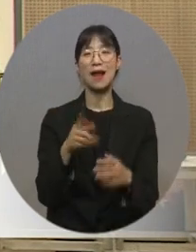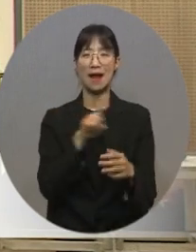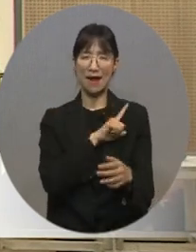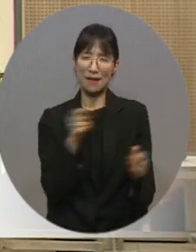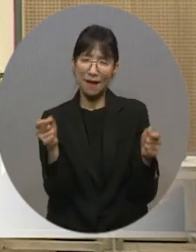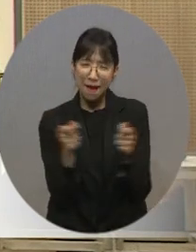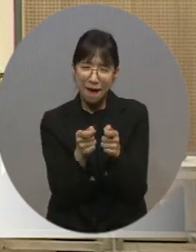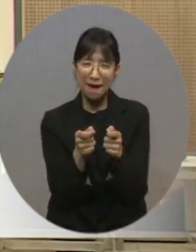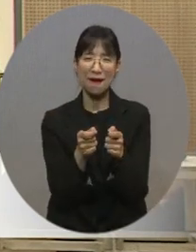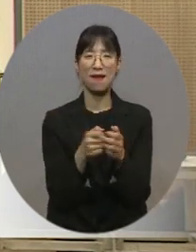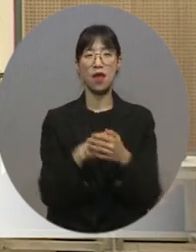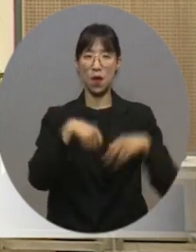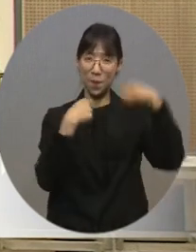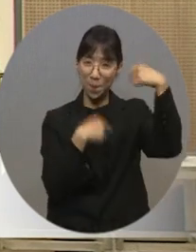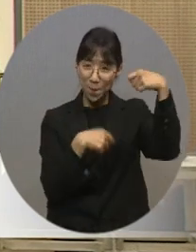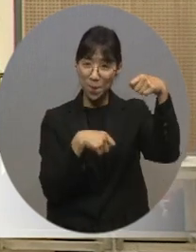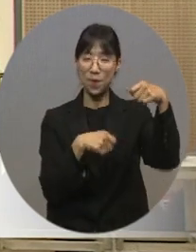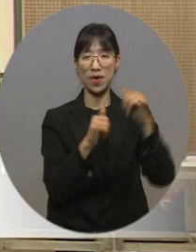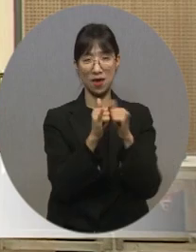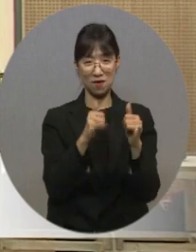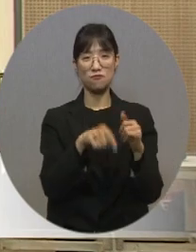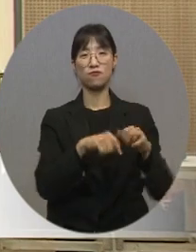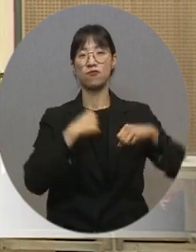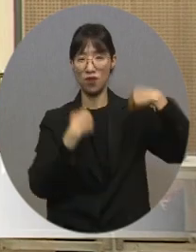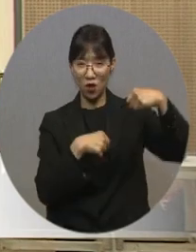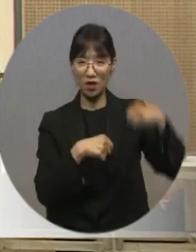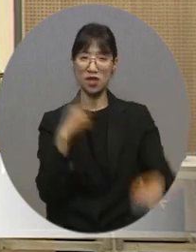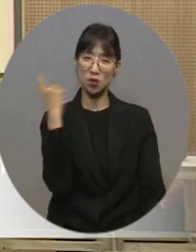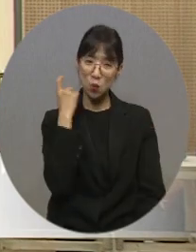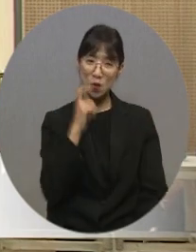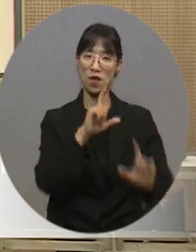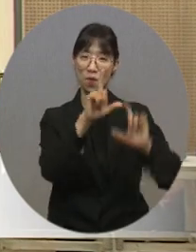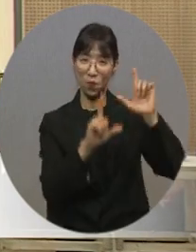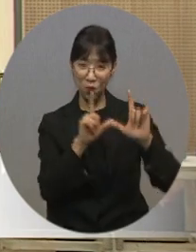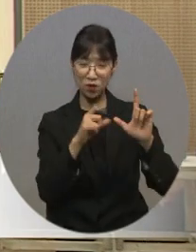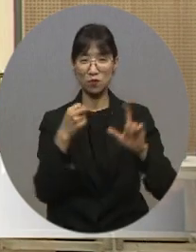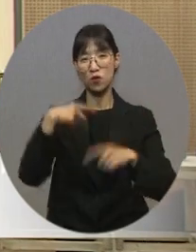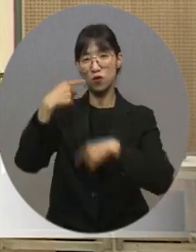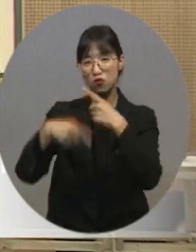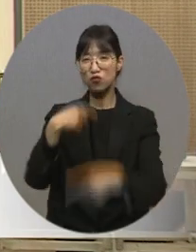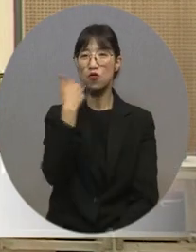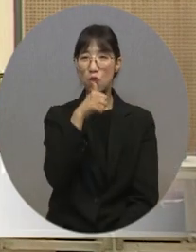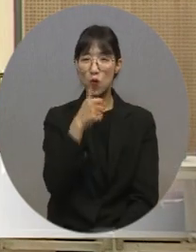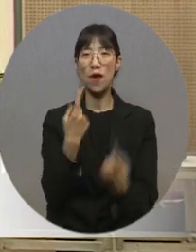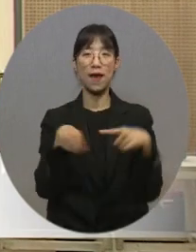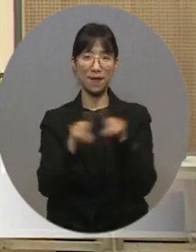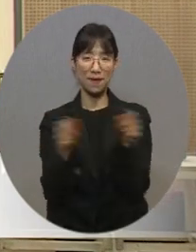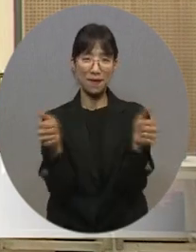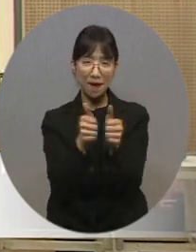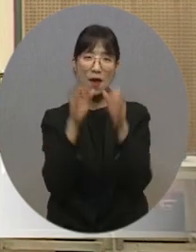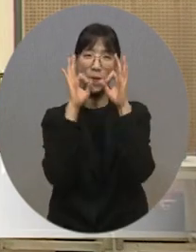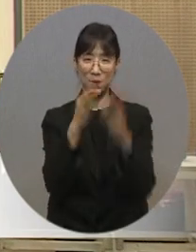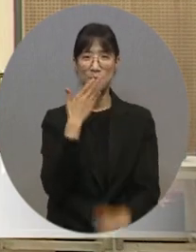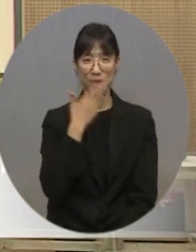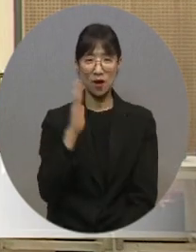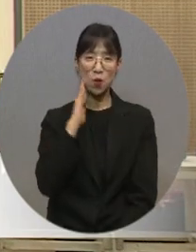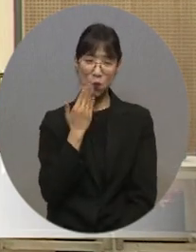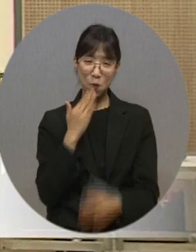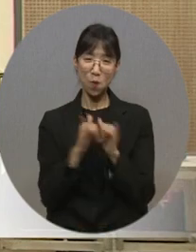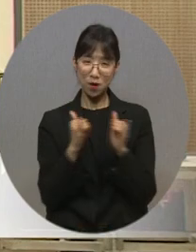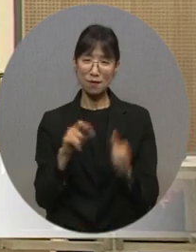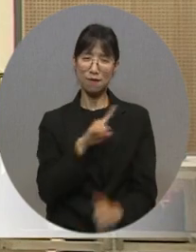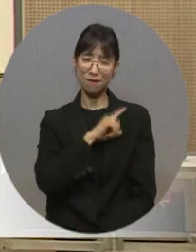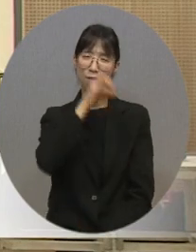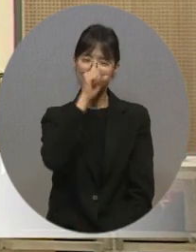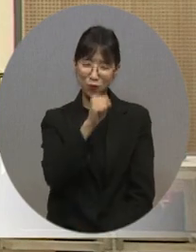거리에서 배우의 연기와 소리와 모습과 또 수어 통역을 같이 볼 수 있게끔 해서 농인들 입장에서는 가장